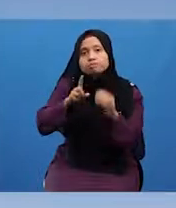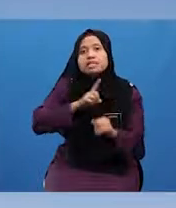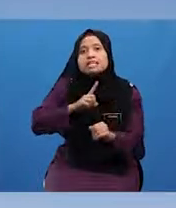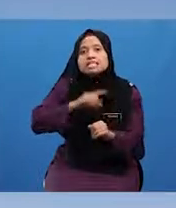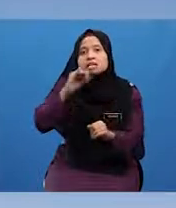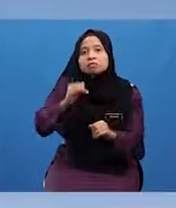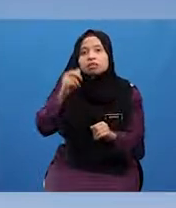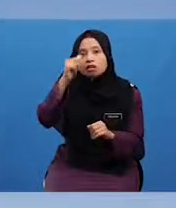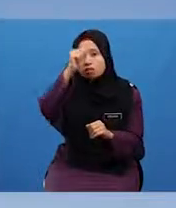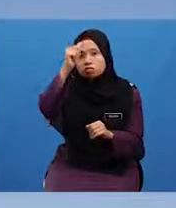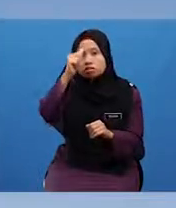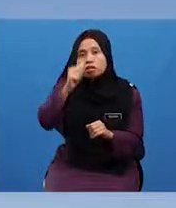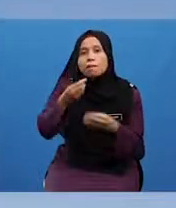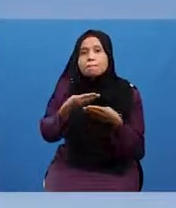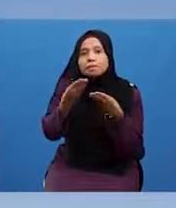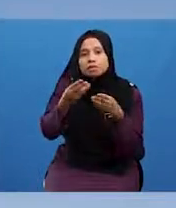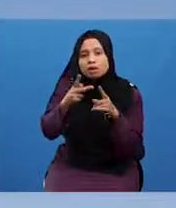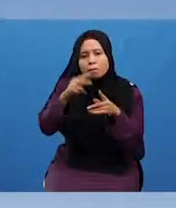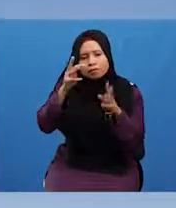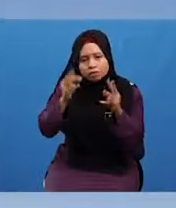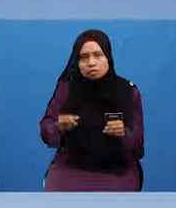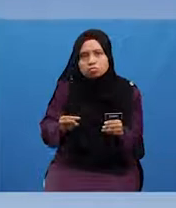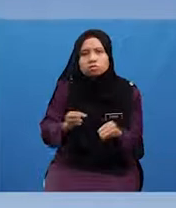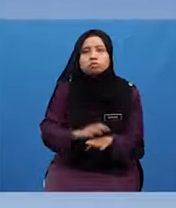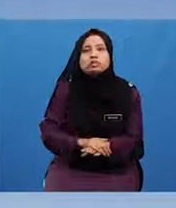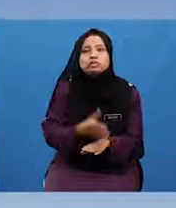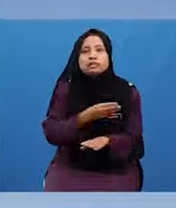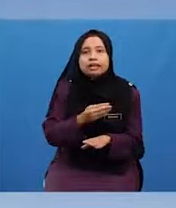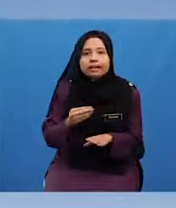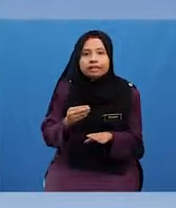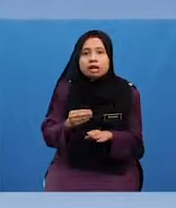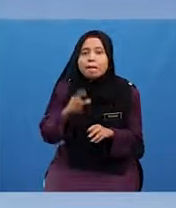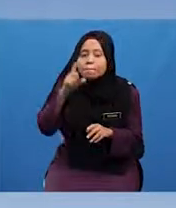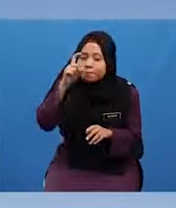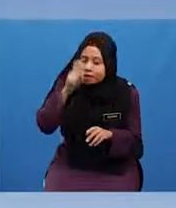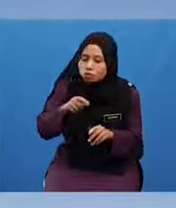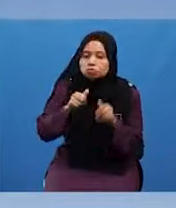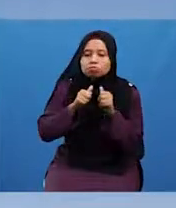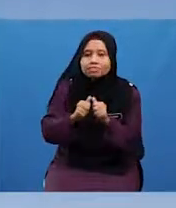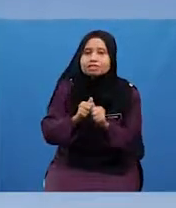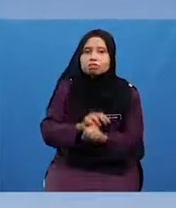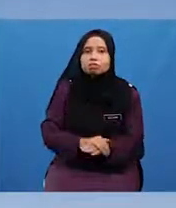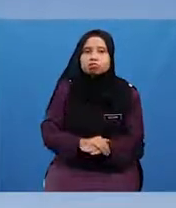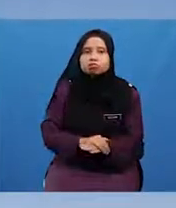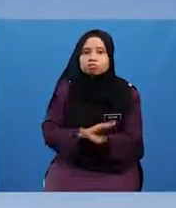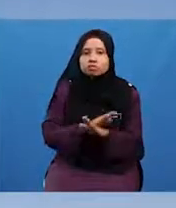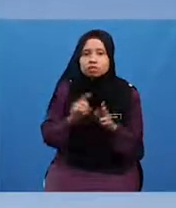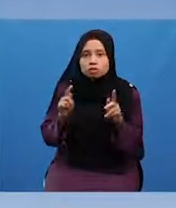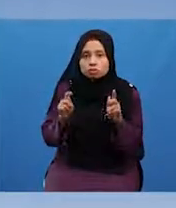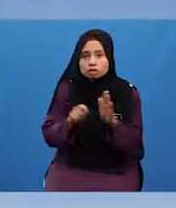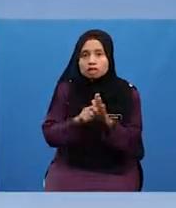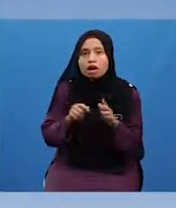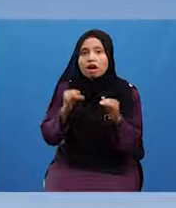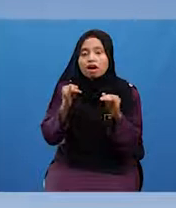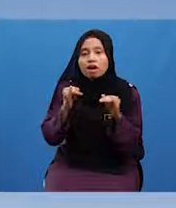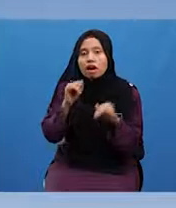yang Allah SWT beri kepada manusia dan mesti dipatuhi, seperti